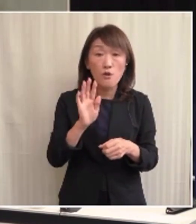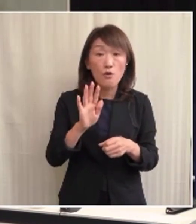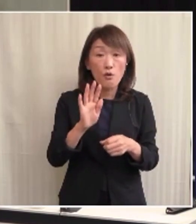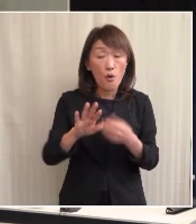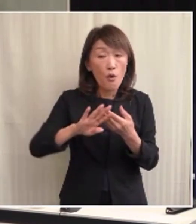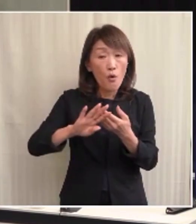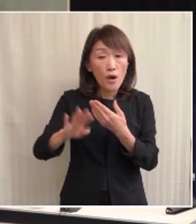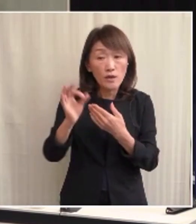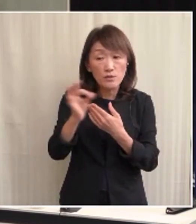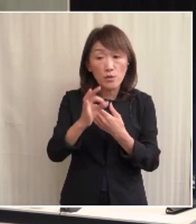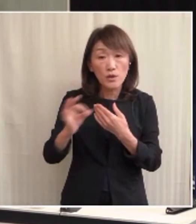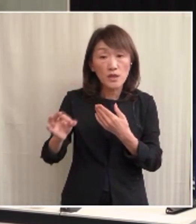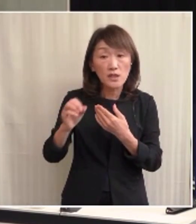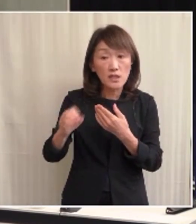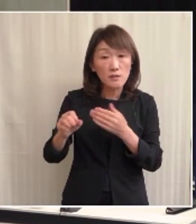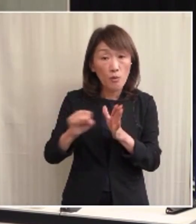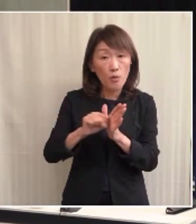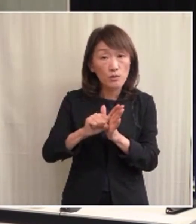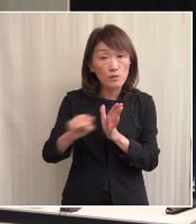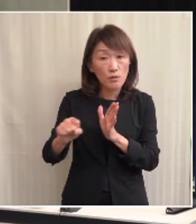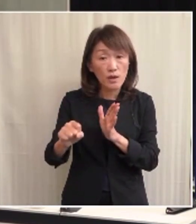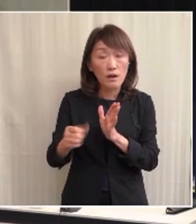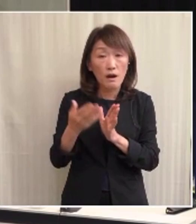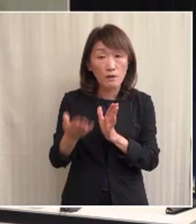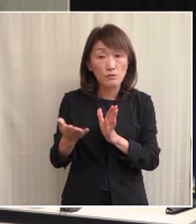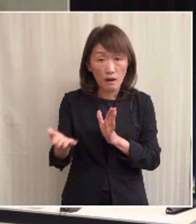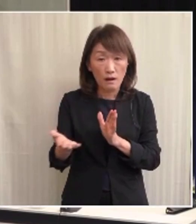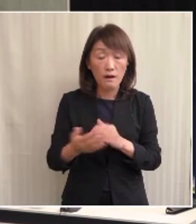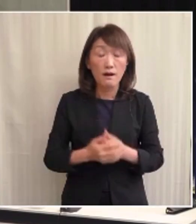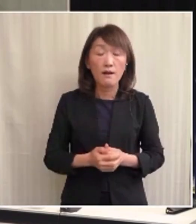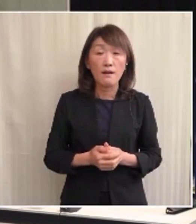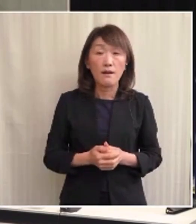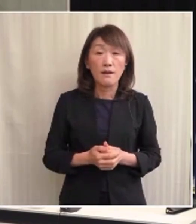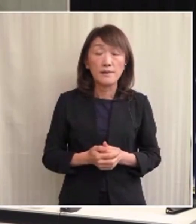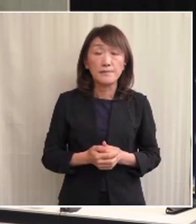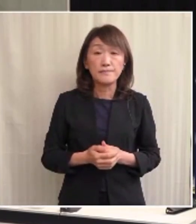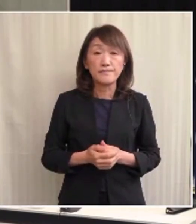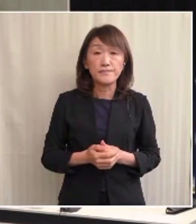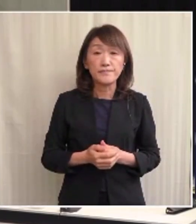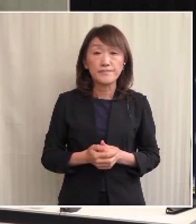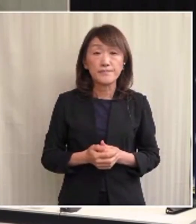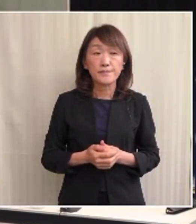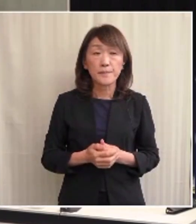他の商品などに生かしていきたいとかっていうのはありますか。